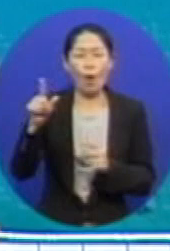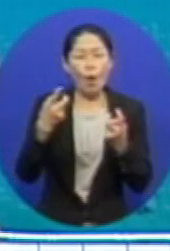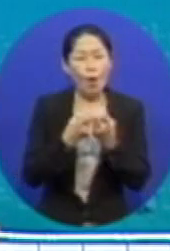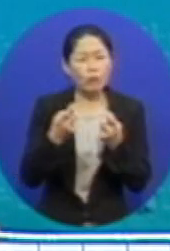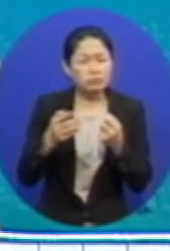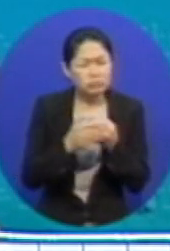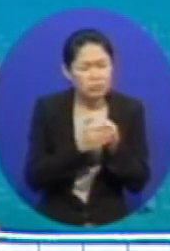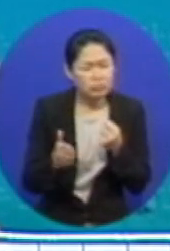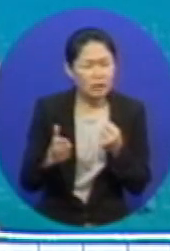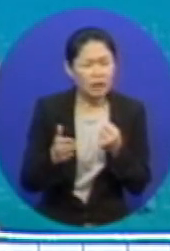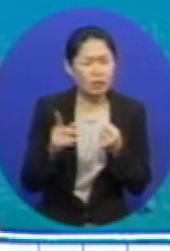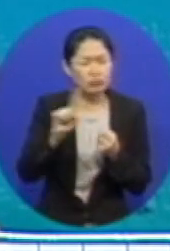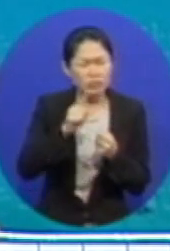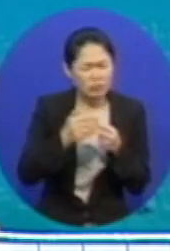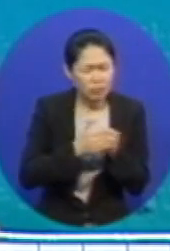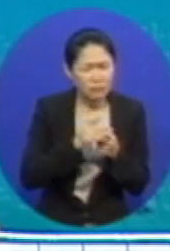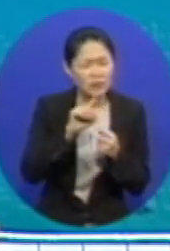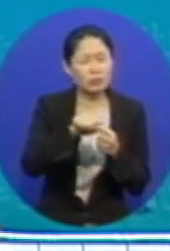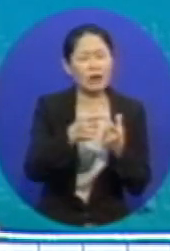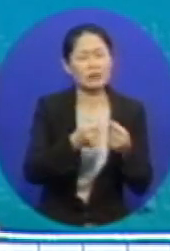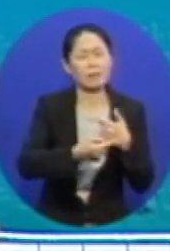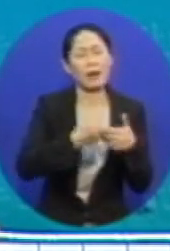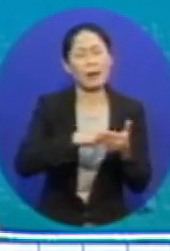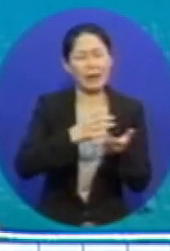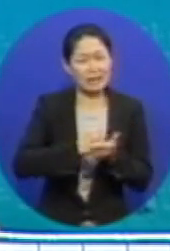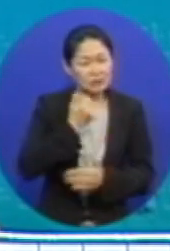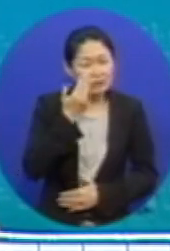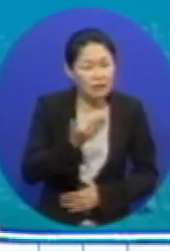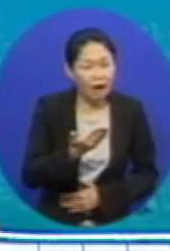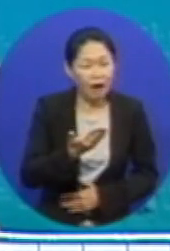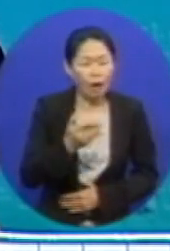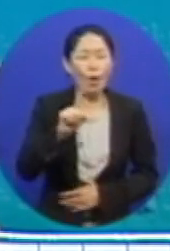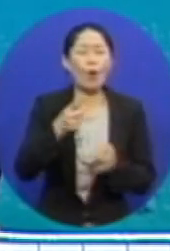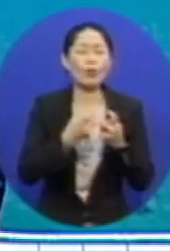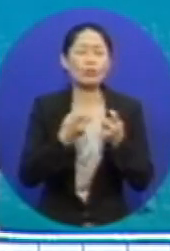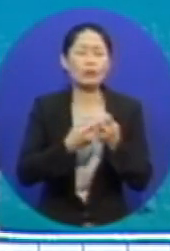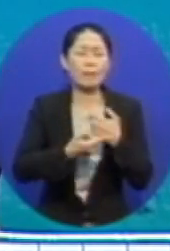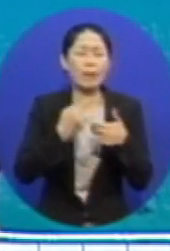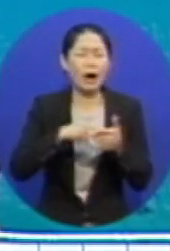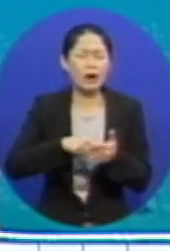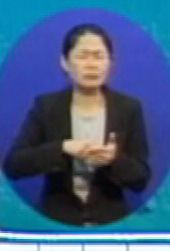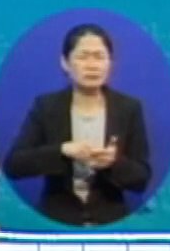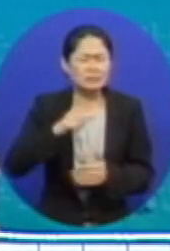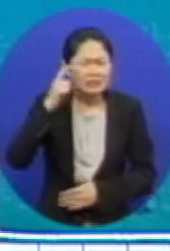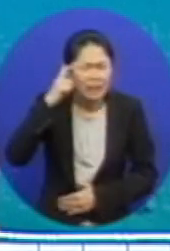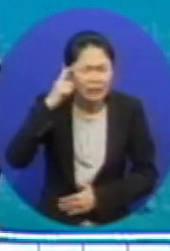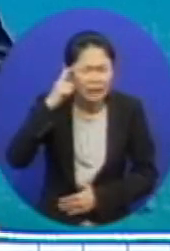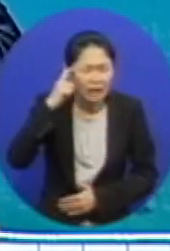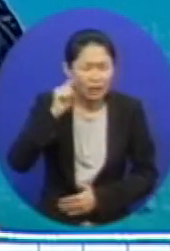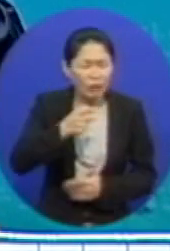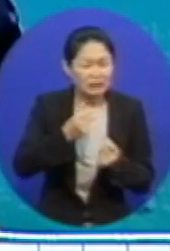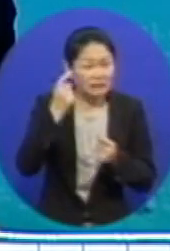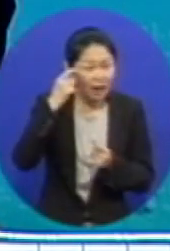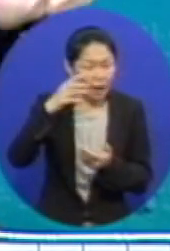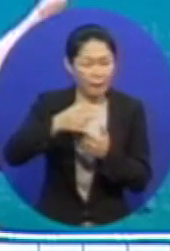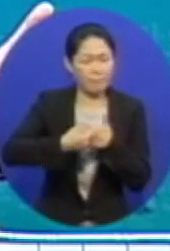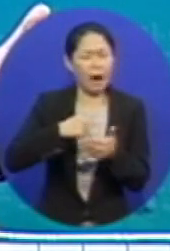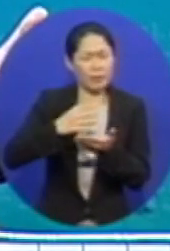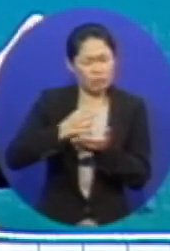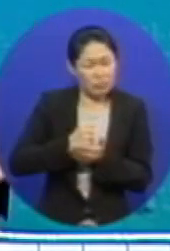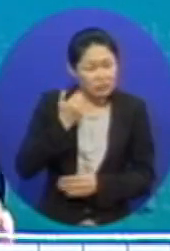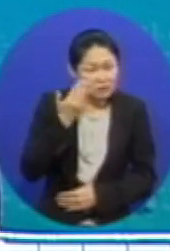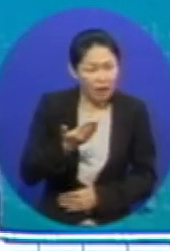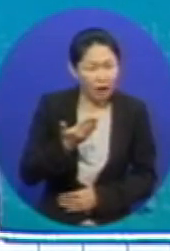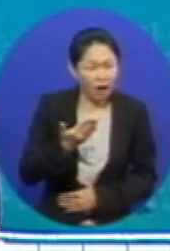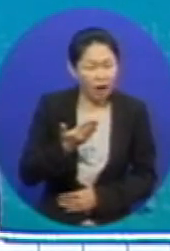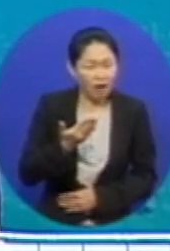그것을 마음에 두 얻는 야 어째서 그런 생각을 마음에 품은 들며 아마 사탄이 그 송이 가득 들어와